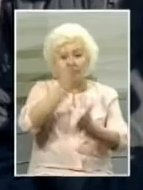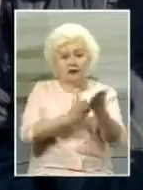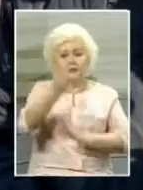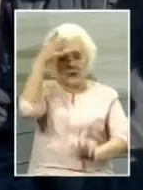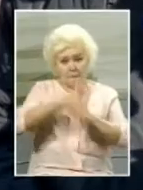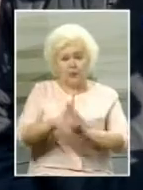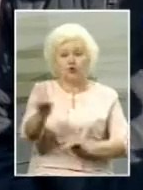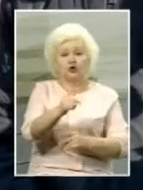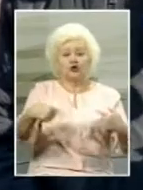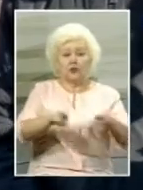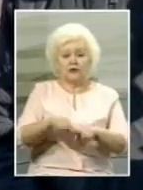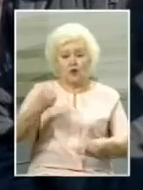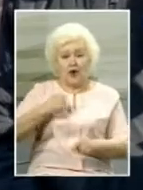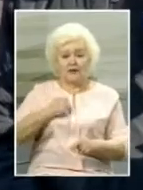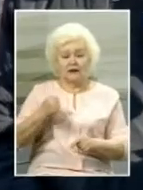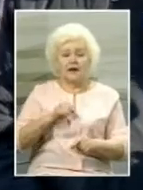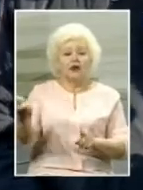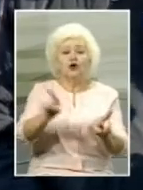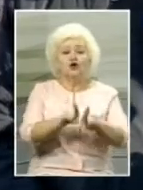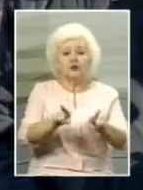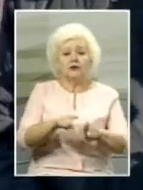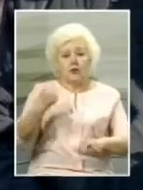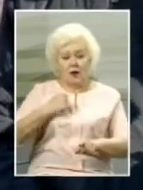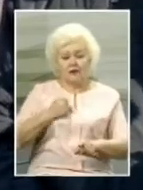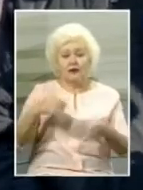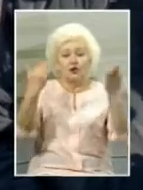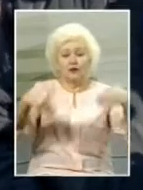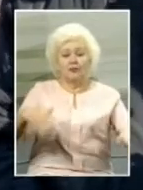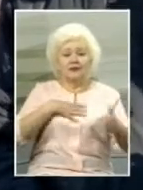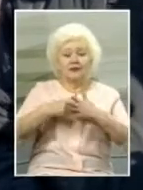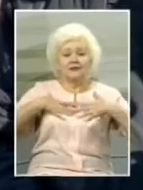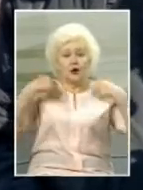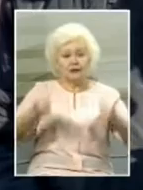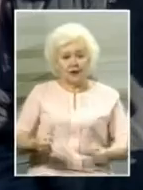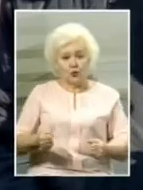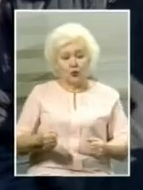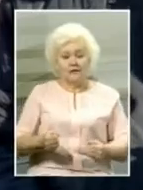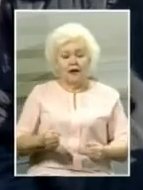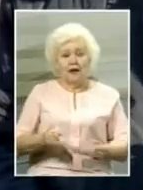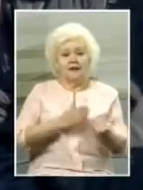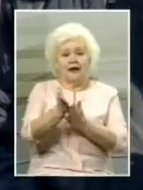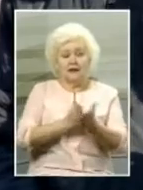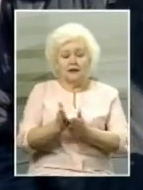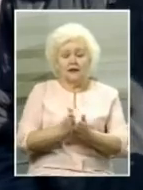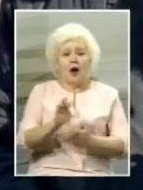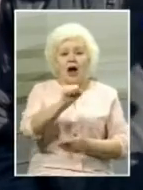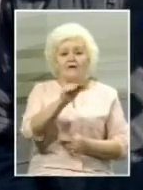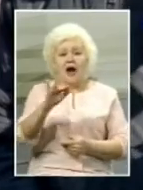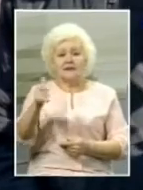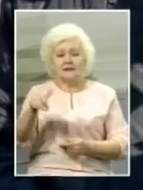таке воєнна організація, що таке воєнне, потерявши своє здоров'я на службі в